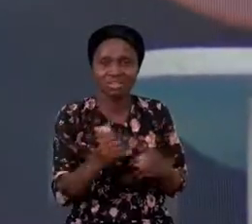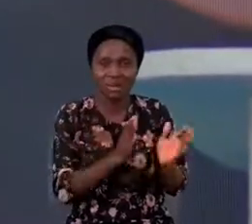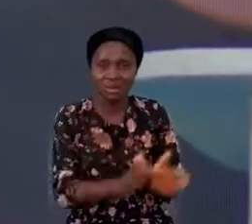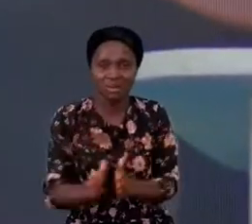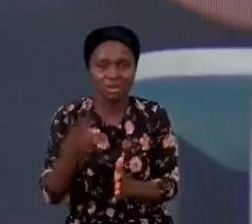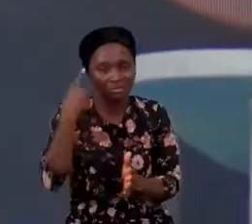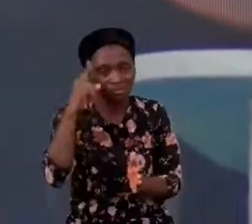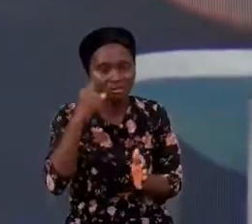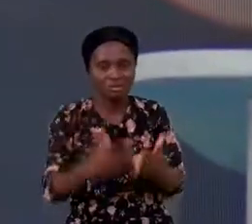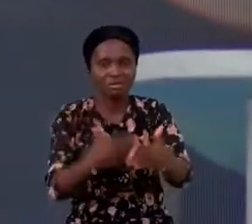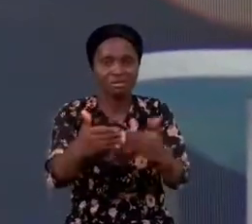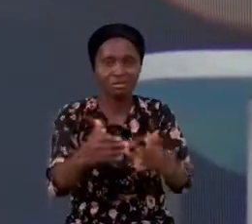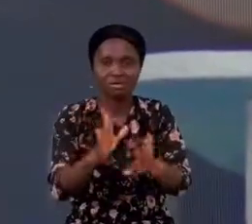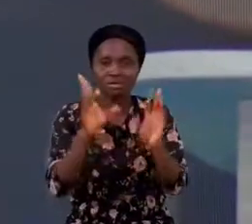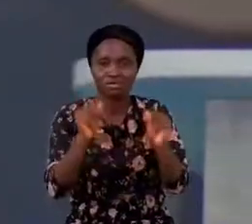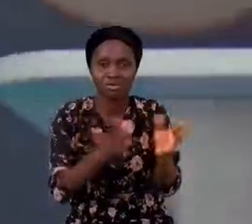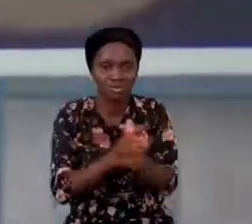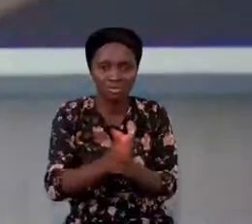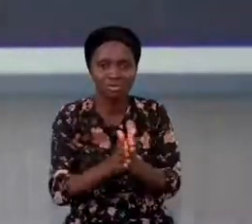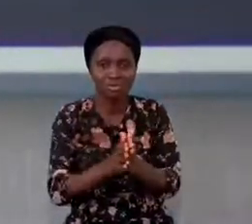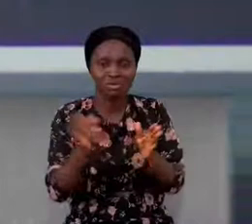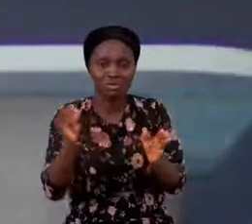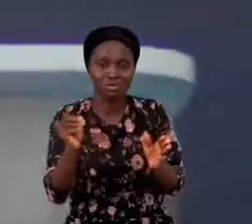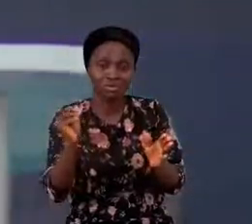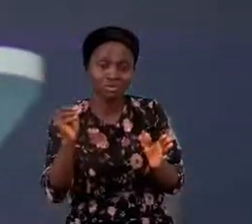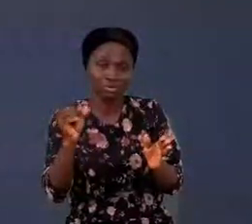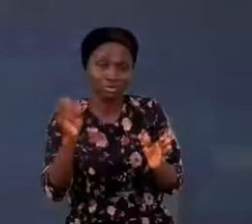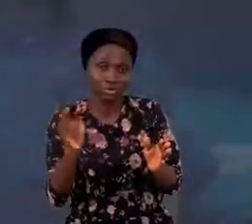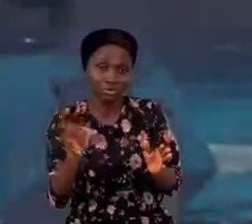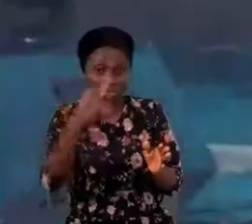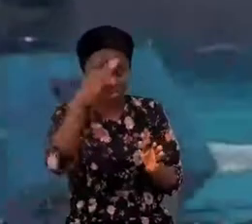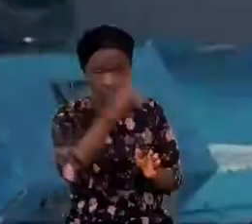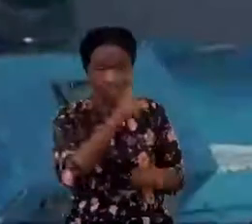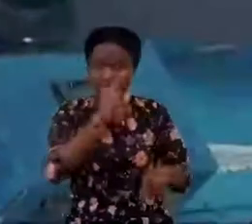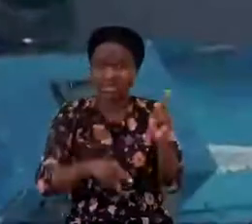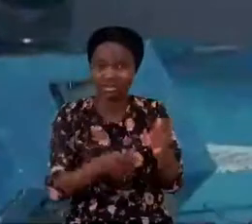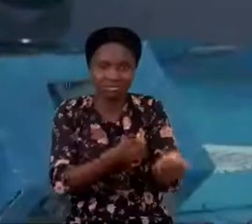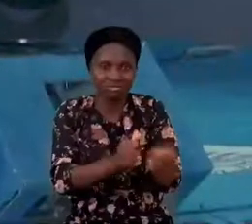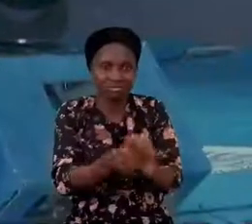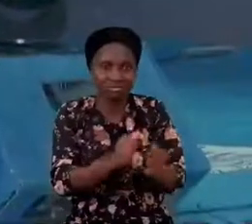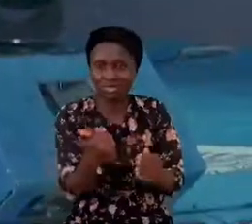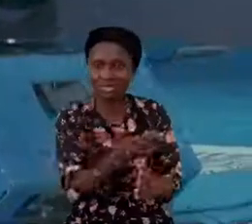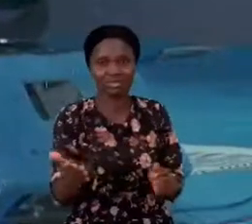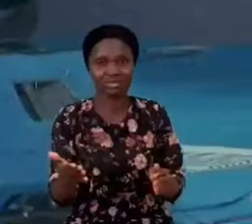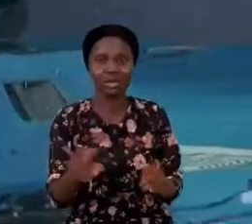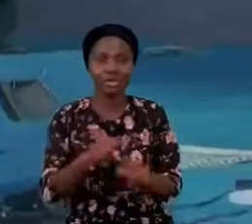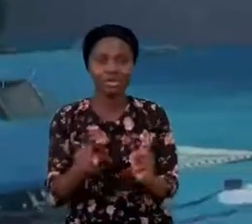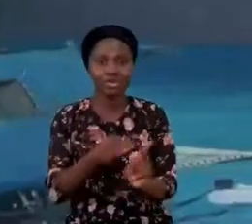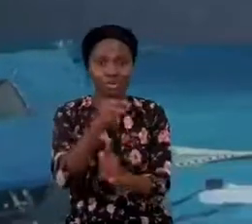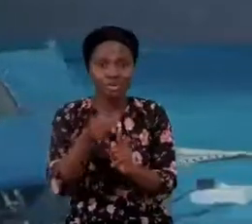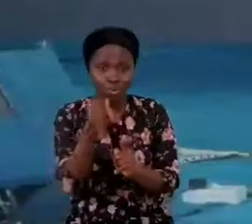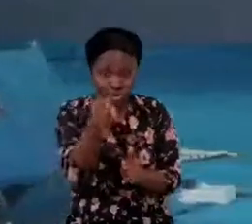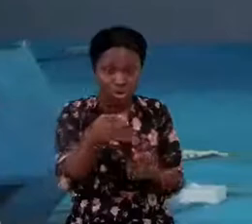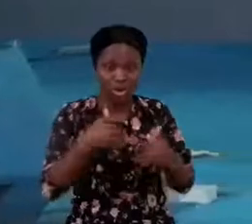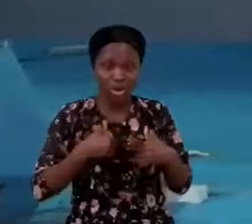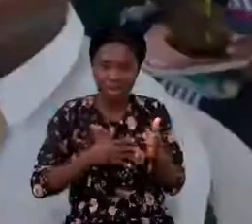lorsqu'il y a la passion et il y a quelque chose à l'intérieur de vous qui bouille, qui boue, vous allez avancer